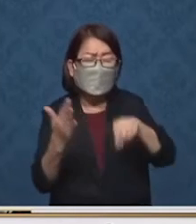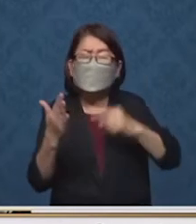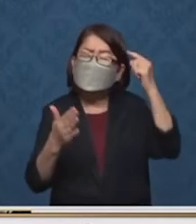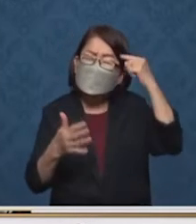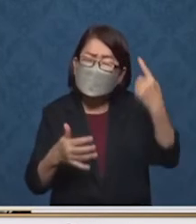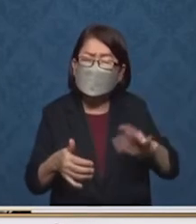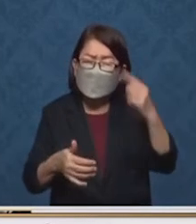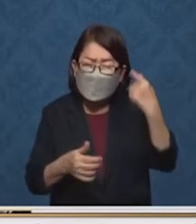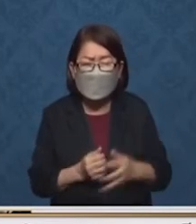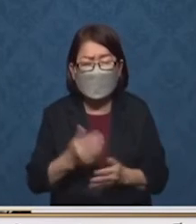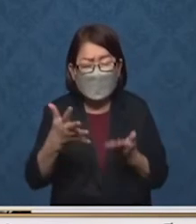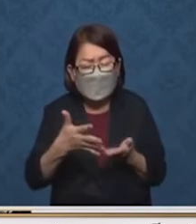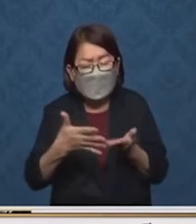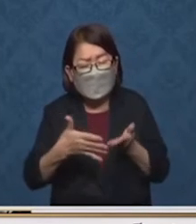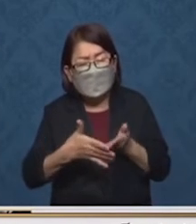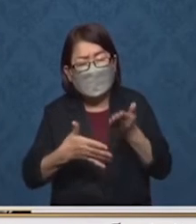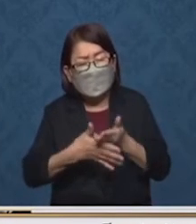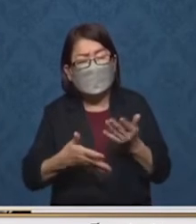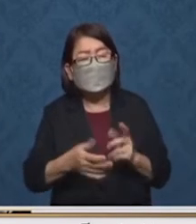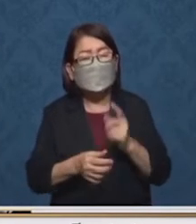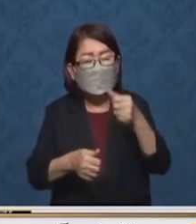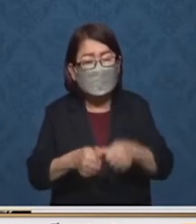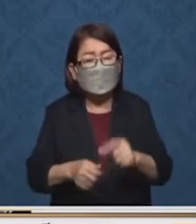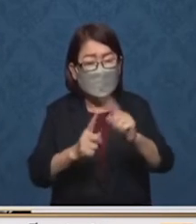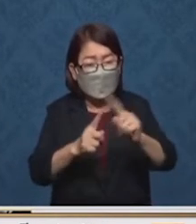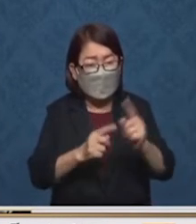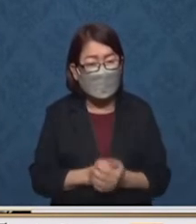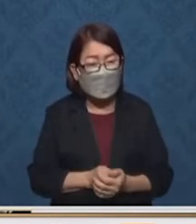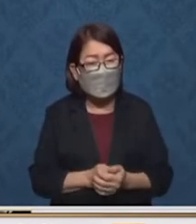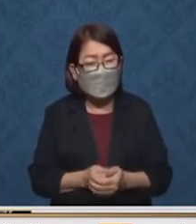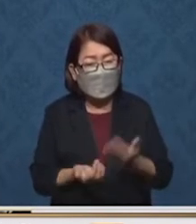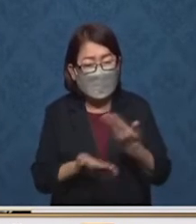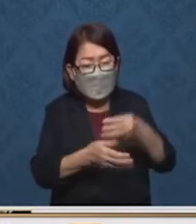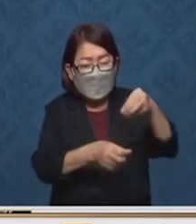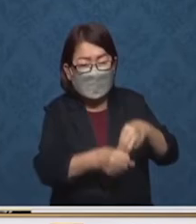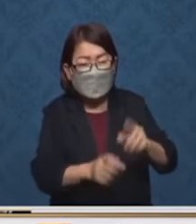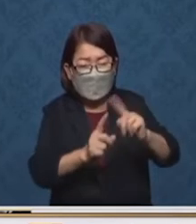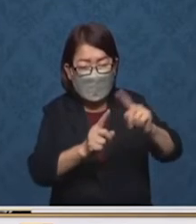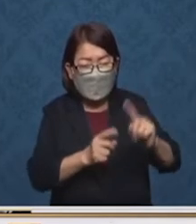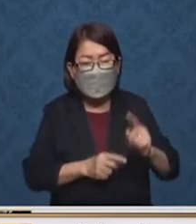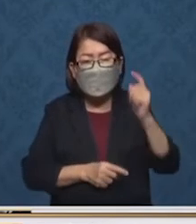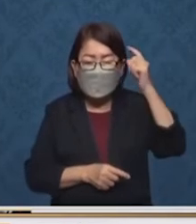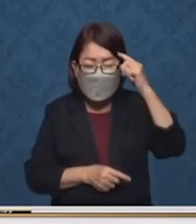ครับว่ากลไกกันได้ประโยชน์มันอยู่ตรงไหนอย่างไรเอากองไว้ตรงไหน